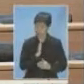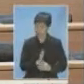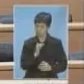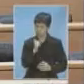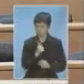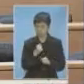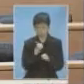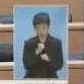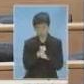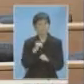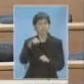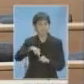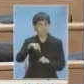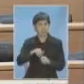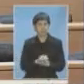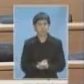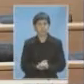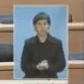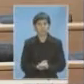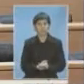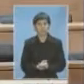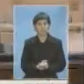ว่านี้เข้ามายังสภาผู้แทนราษฎรเนี่ย